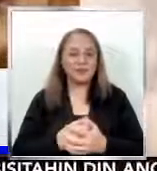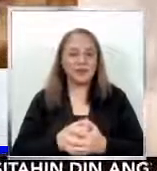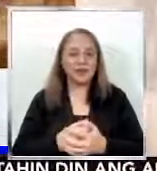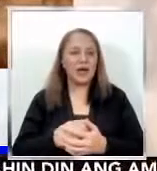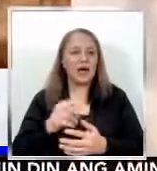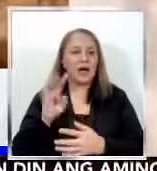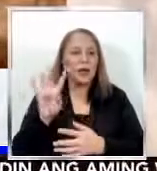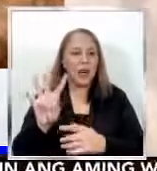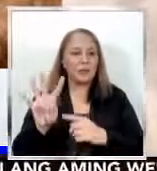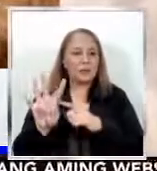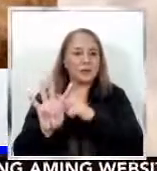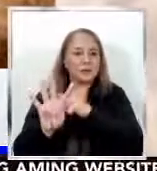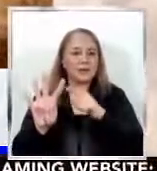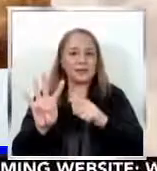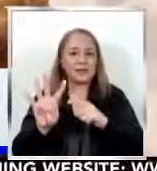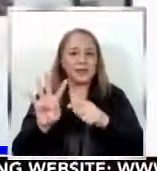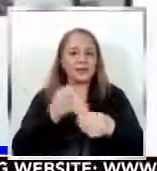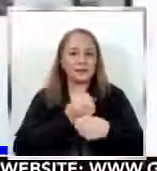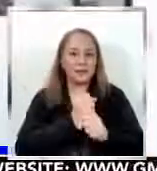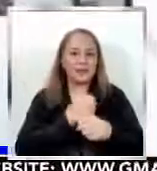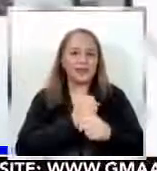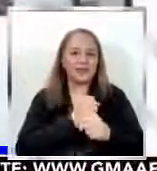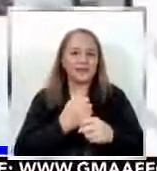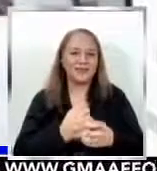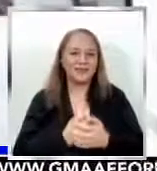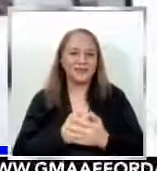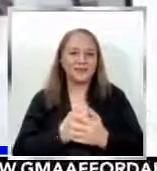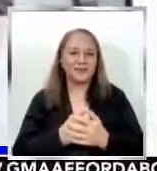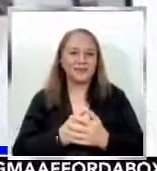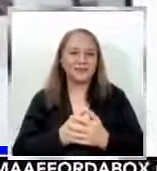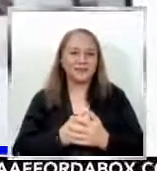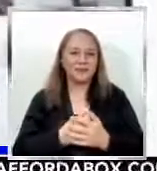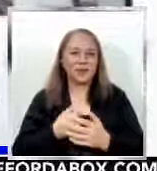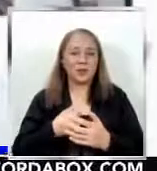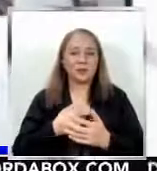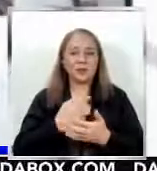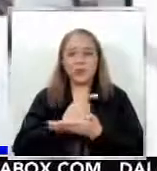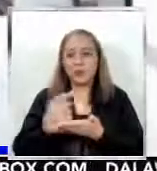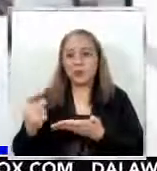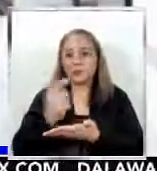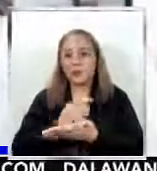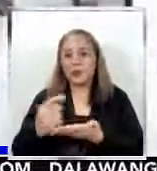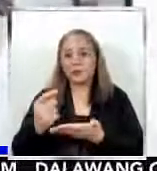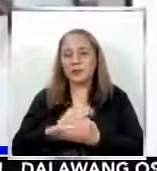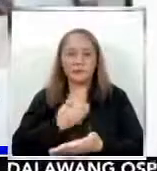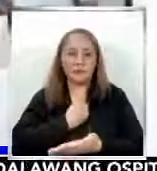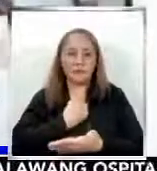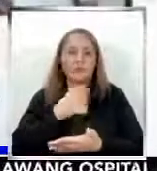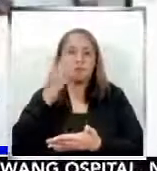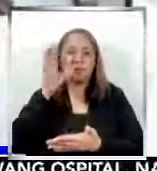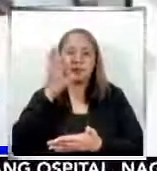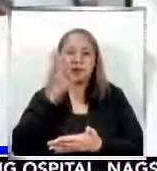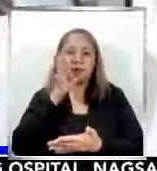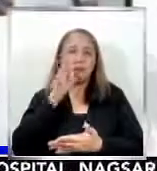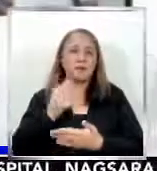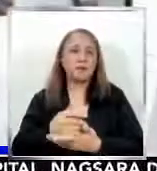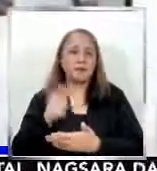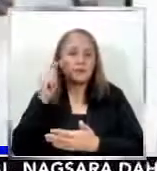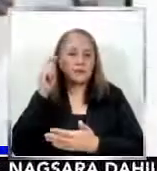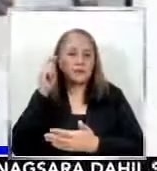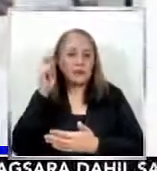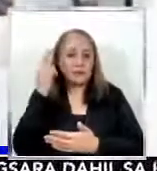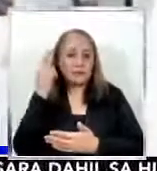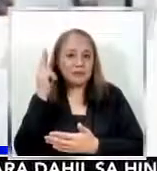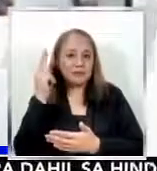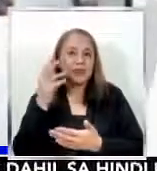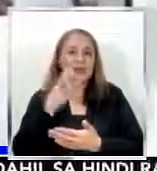silang gumagawa nito. On a week-to-week basis, it's myself, my mom, my tito Philip, and